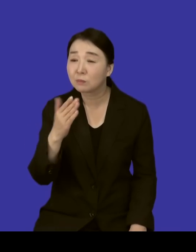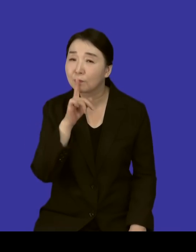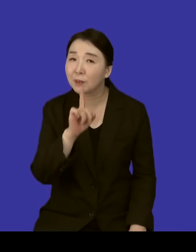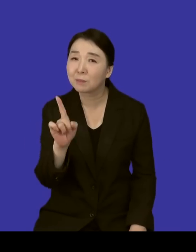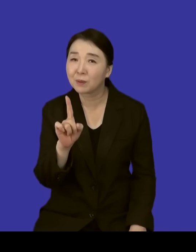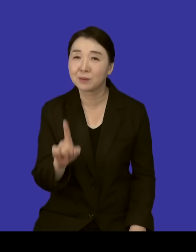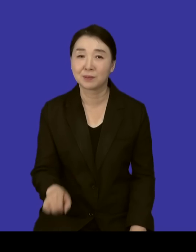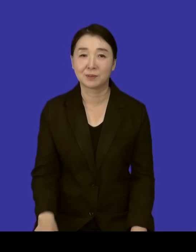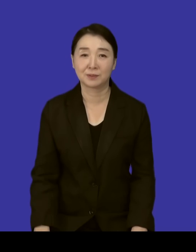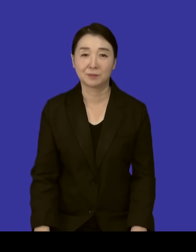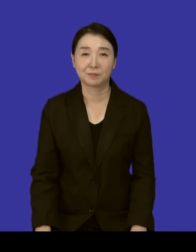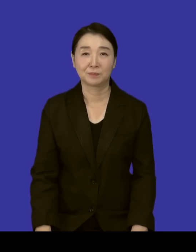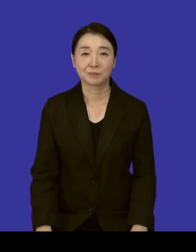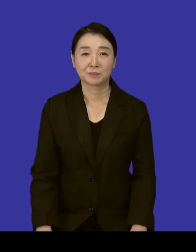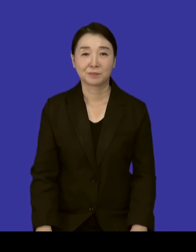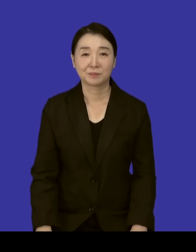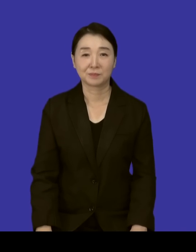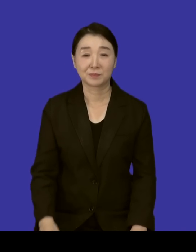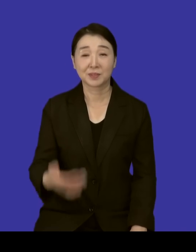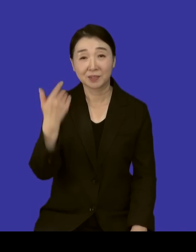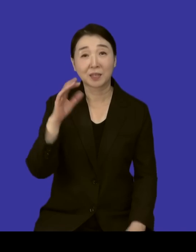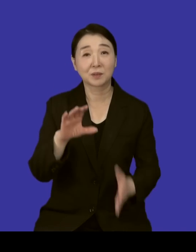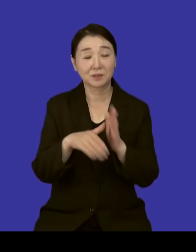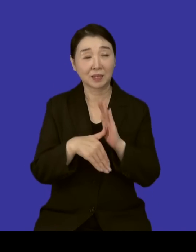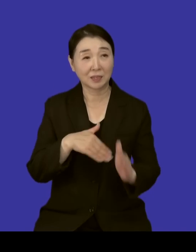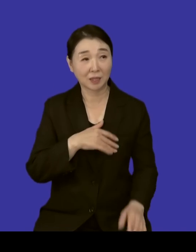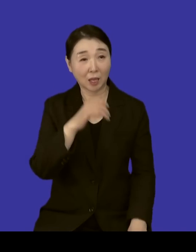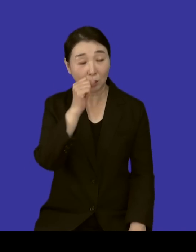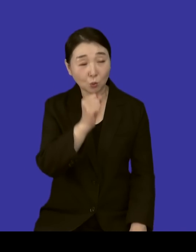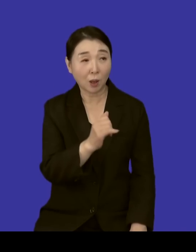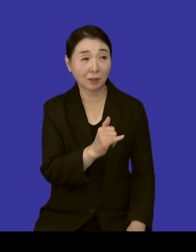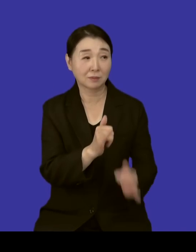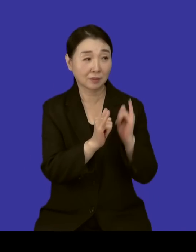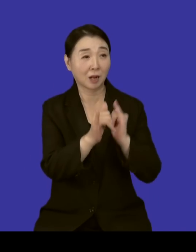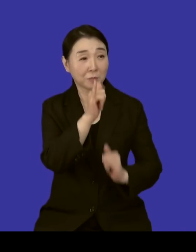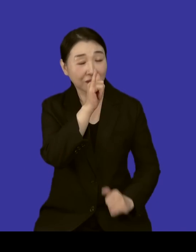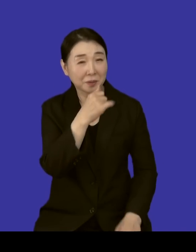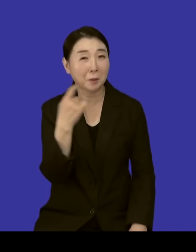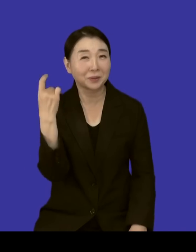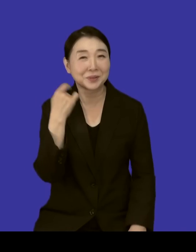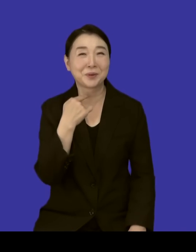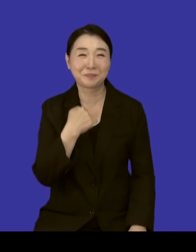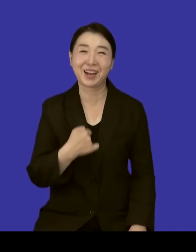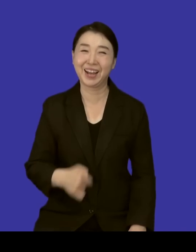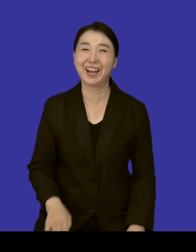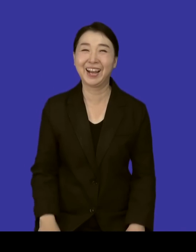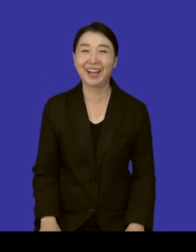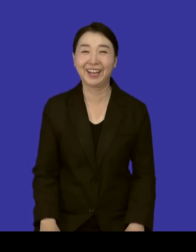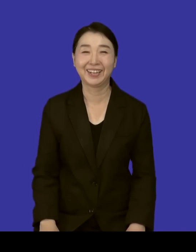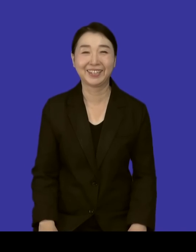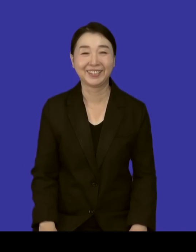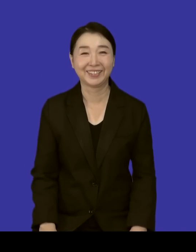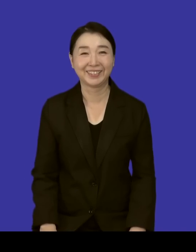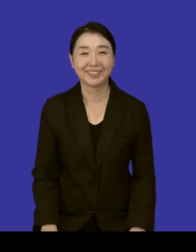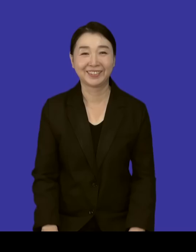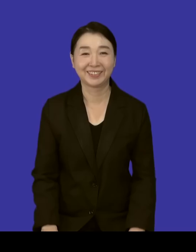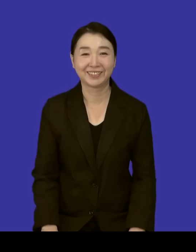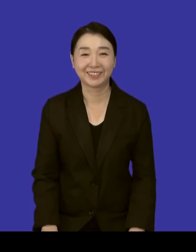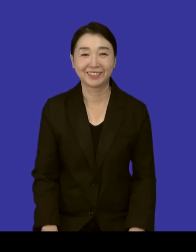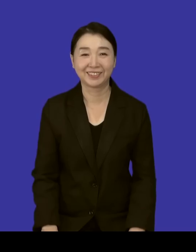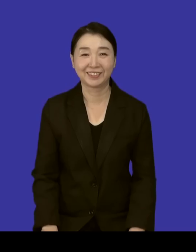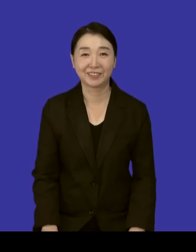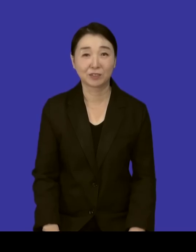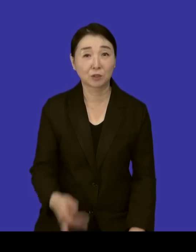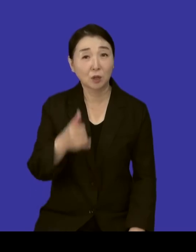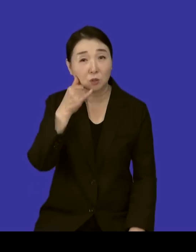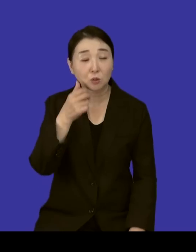소리는 그때 이제 저를 막 좋아했다는 사람도 있다고 뭐 이제 예. 이런 얘기도 들리긴 하더라고요. 예, 근데 예. 그렇게